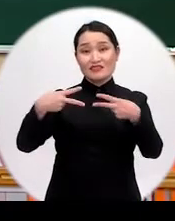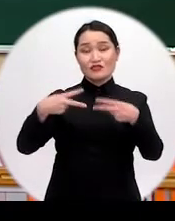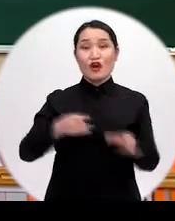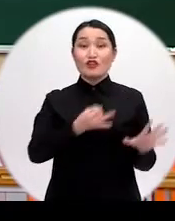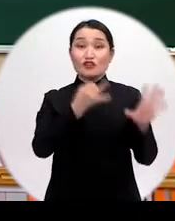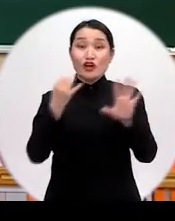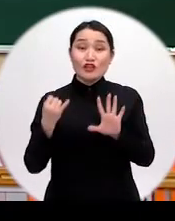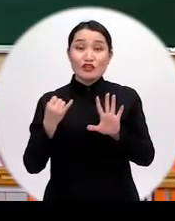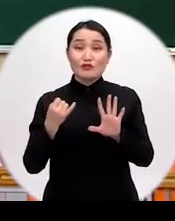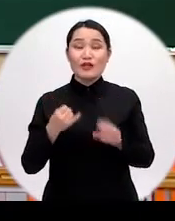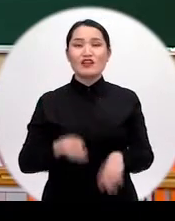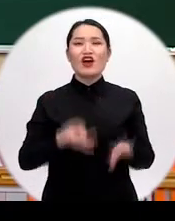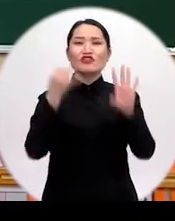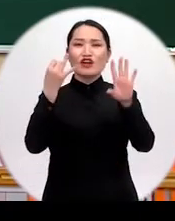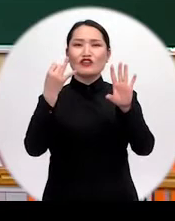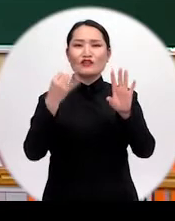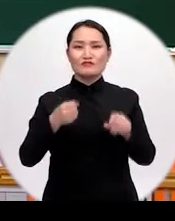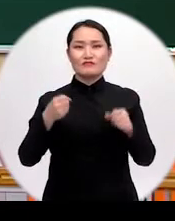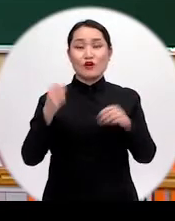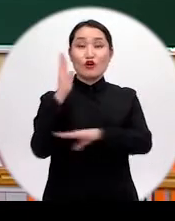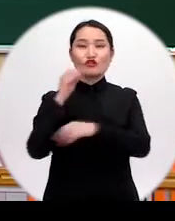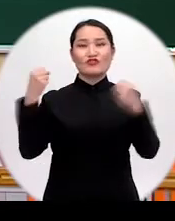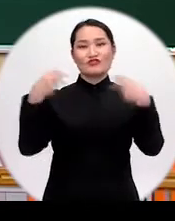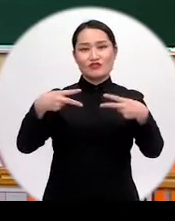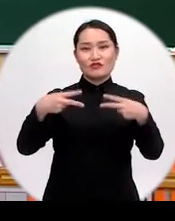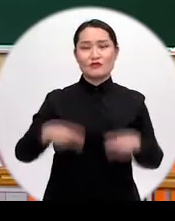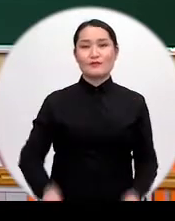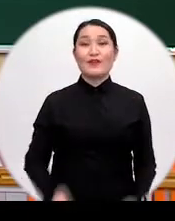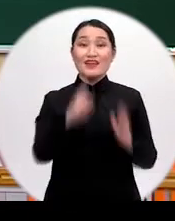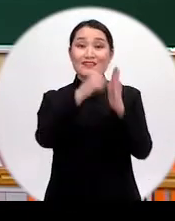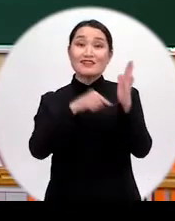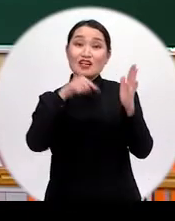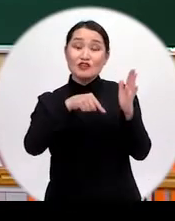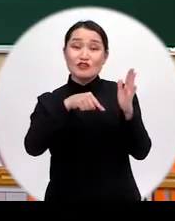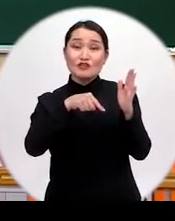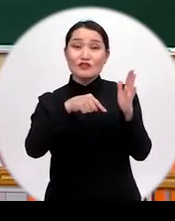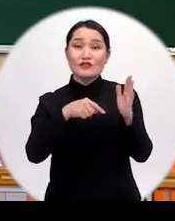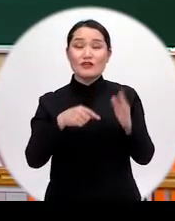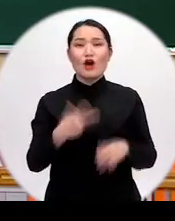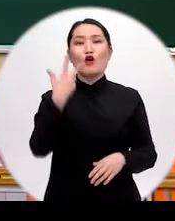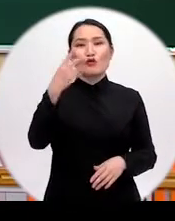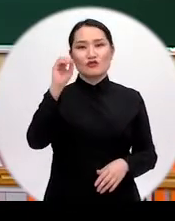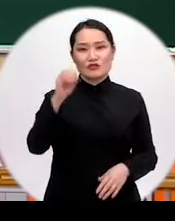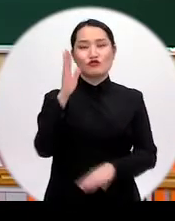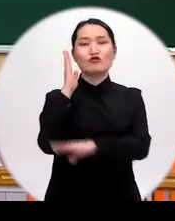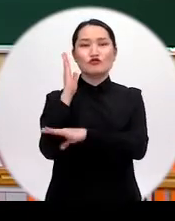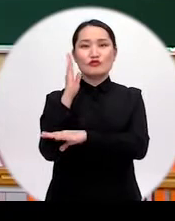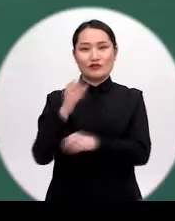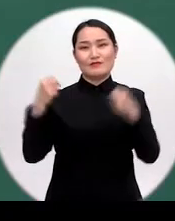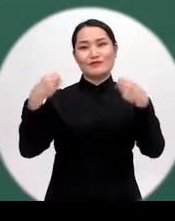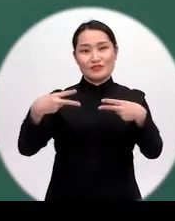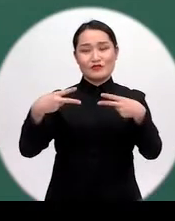7 хоног маань 7 хоногтой тэнцдэг байна. Тэгвэл нэг сард хэдэн хоног гинүү? 30 хоног байдаг байх